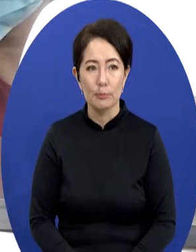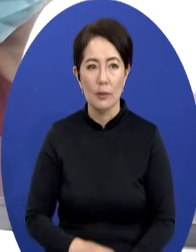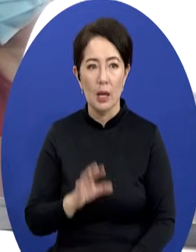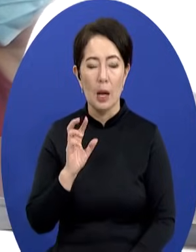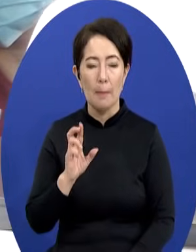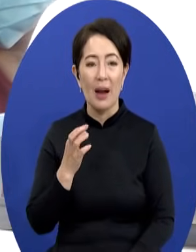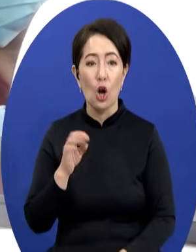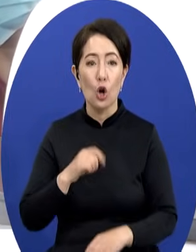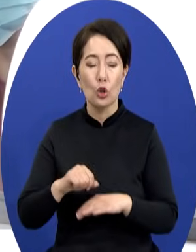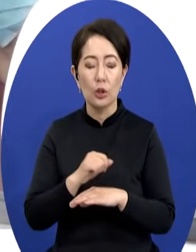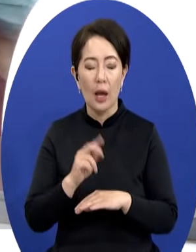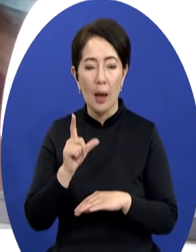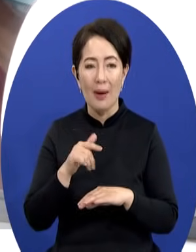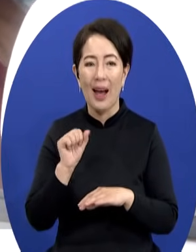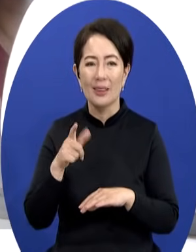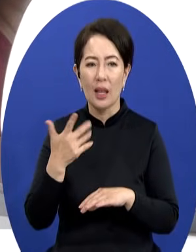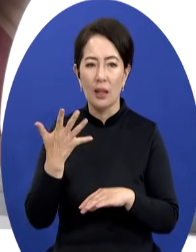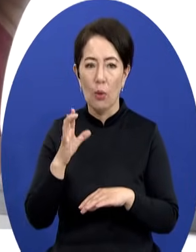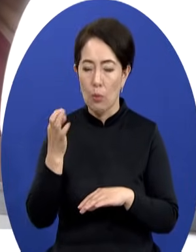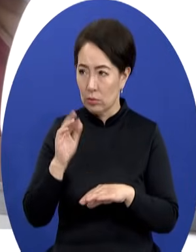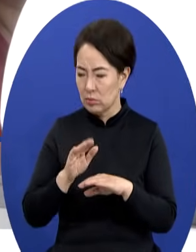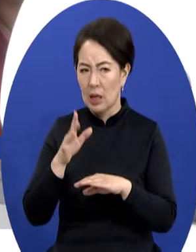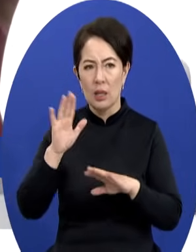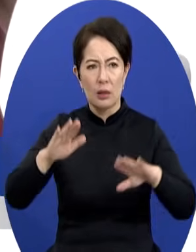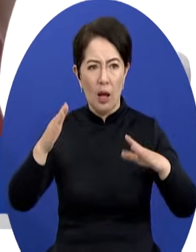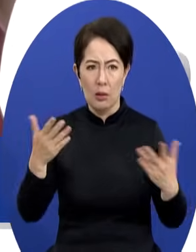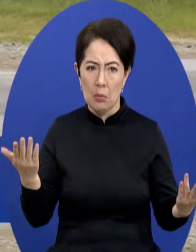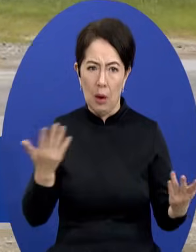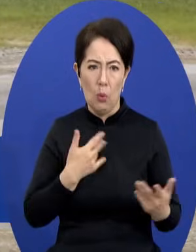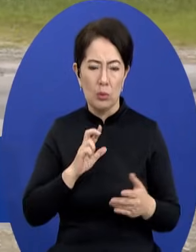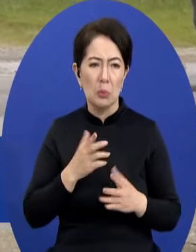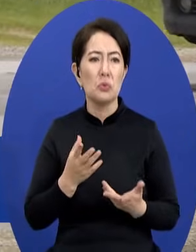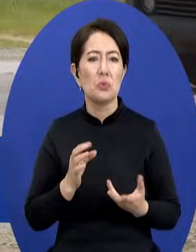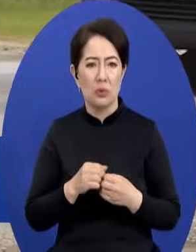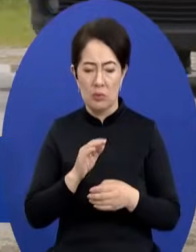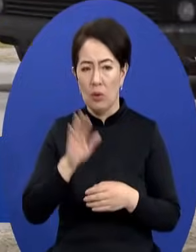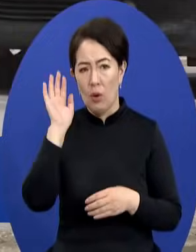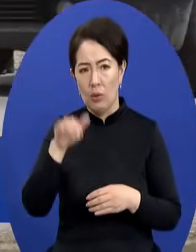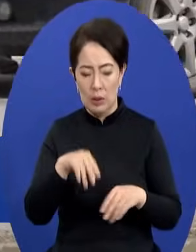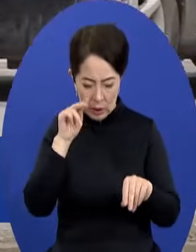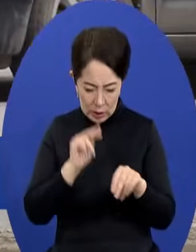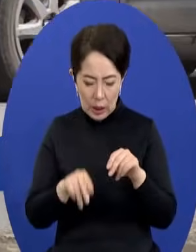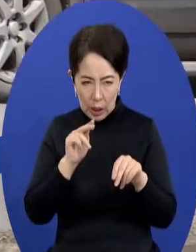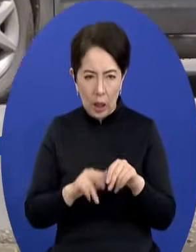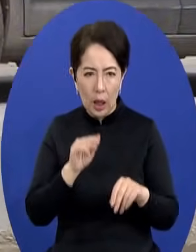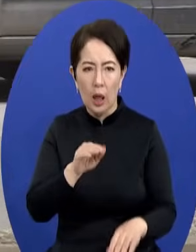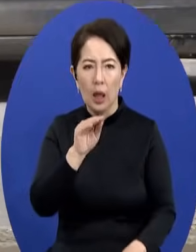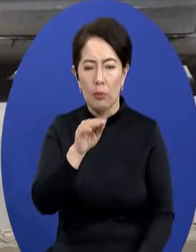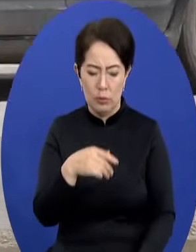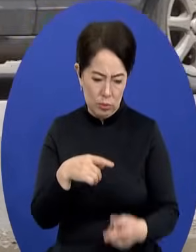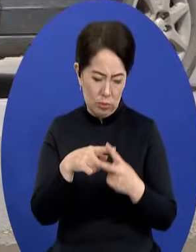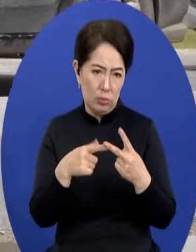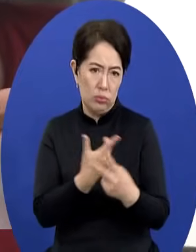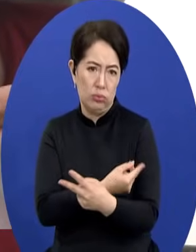Баяулгийн орж автотам богд үзсэн натал явж байна. Одоо наадам болохгүй болохоор Улаанбаатар хотод юу хийж явах вэ? Одоо яг ингэж шалгаад одоо яваад ах юм шаардлага. Бид нар одоо 2 дугаар тунгаа